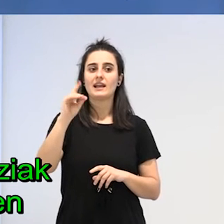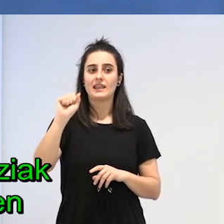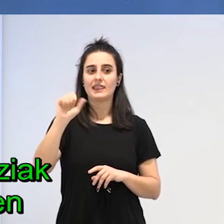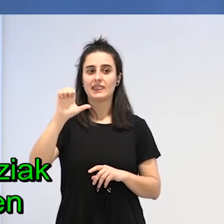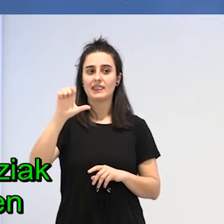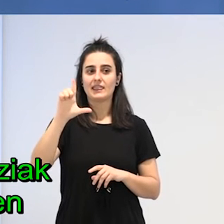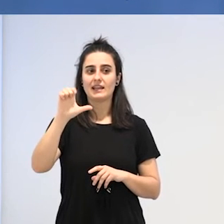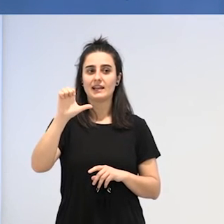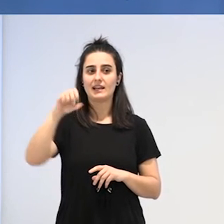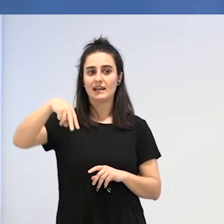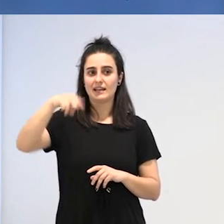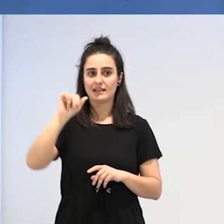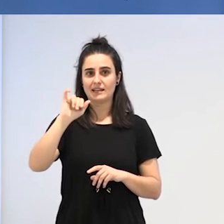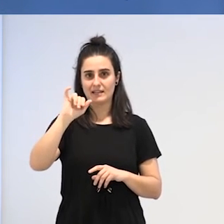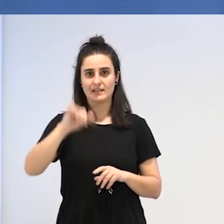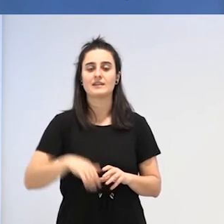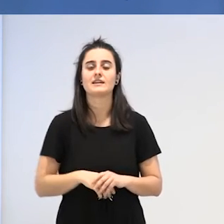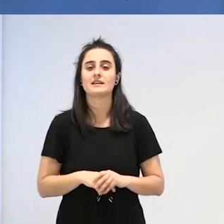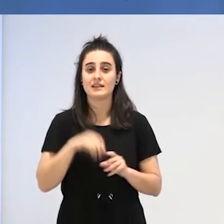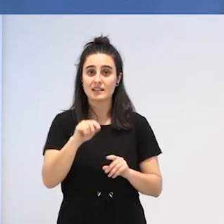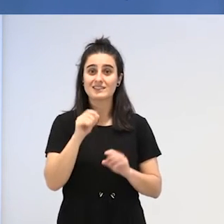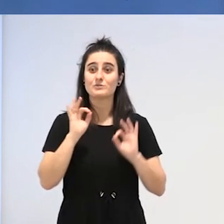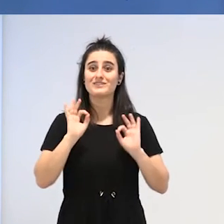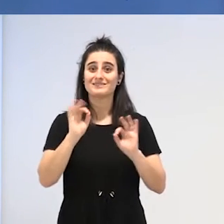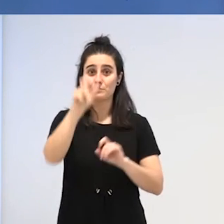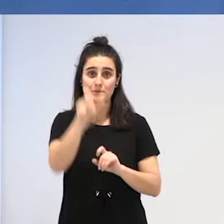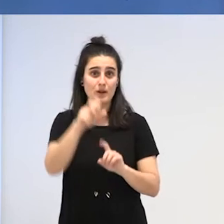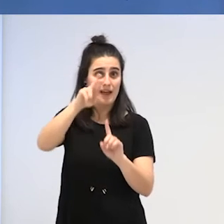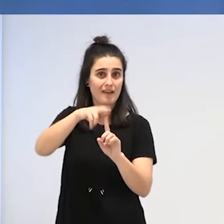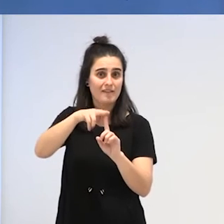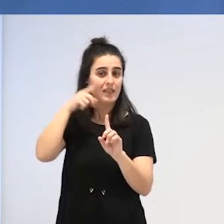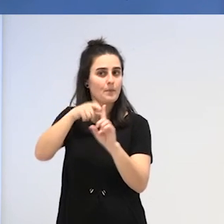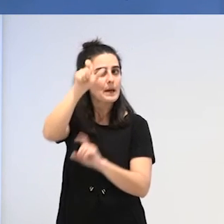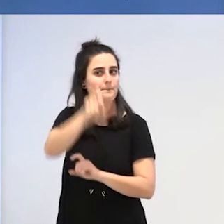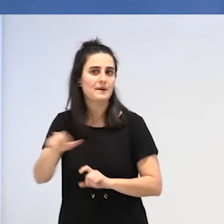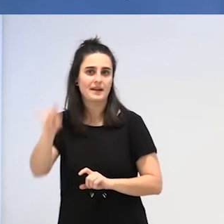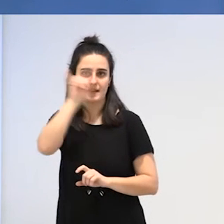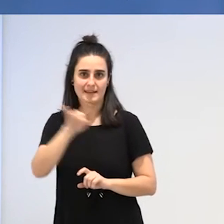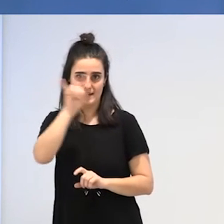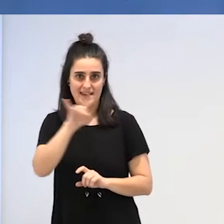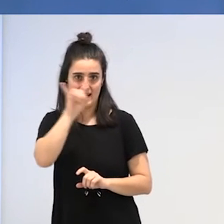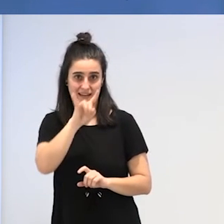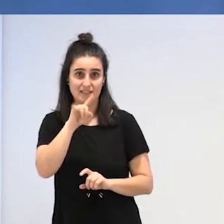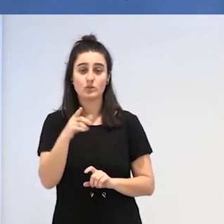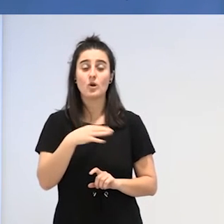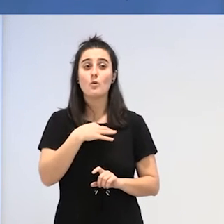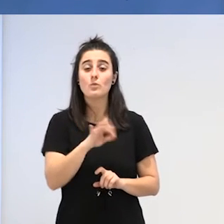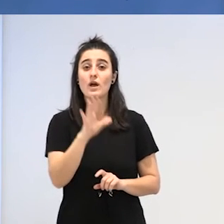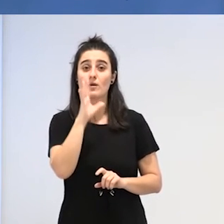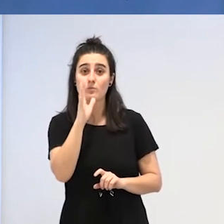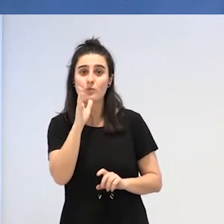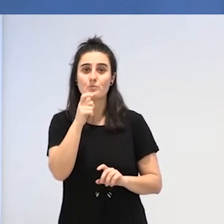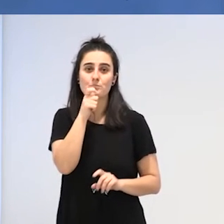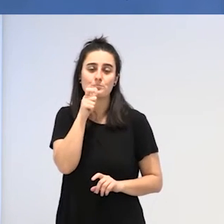zientzia fikzioa idazten ari ziren pertsona beltzentzat. Eta igual horregatik, agian horregatik, ba, afrofuturismo